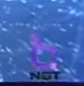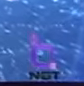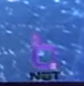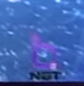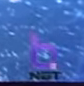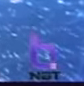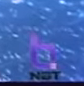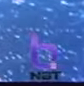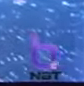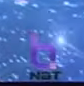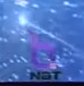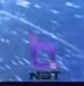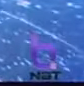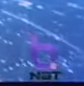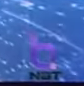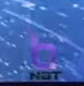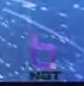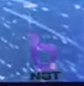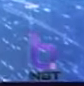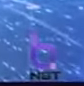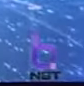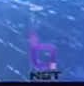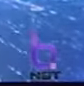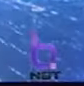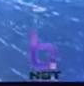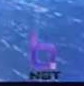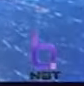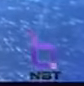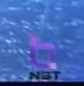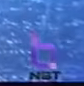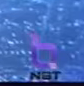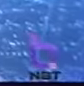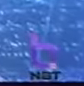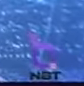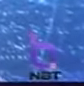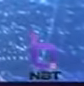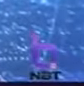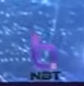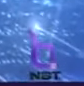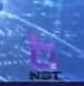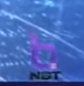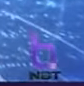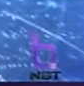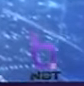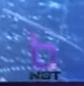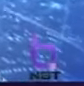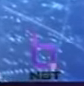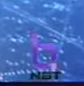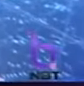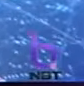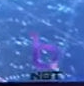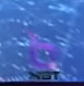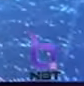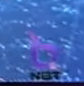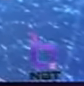รัฐนั้นพุ่งขึ้นไปได้ถึง30เหรียญสหรัฐต่อออนซ์เลยทีเดียวค่ะราคาขึ้นไปปิดที่ระดับ 1,242 เหรียญ90เซนต์ต่อออ